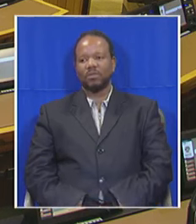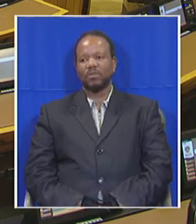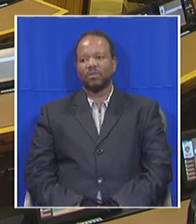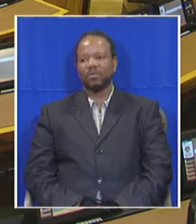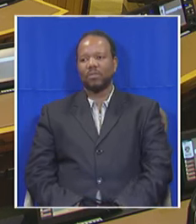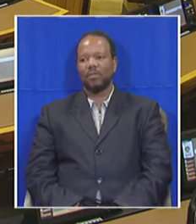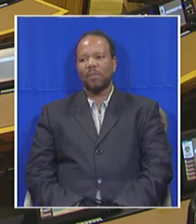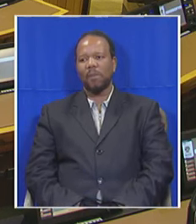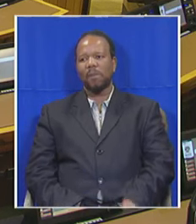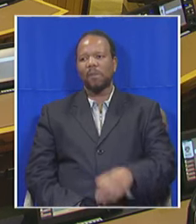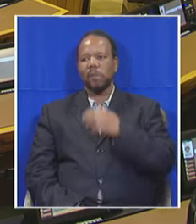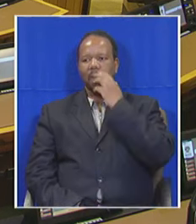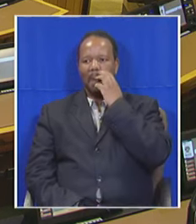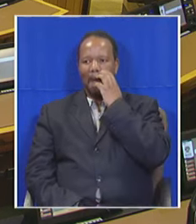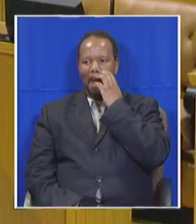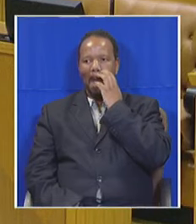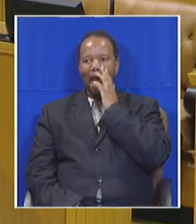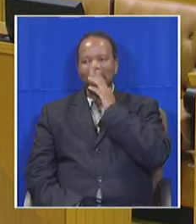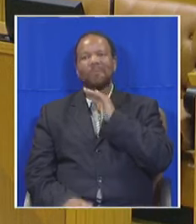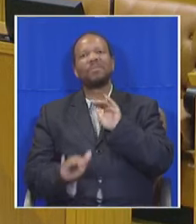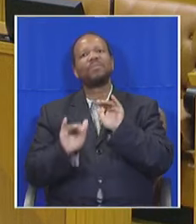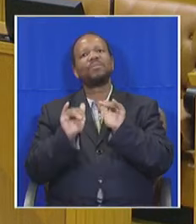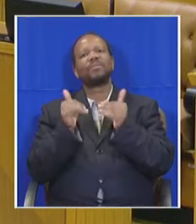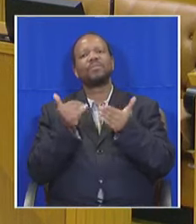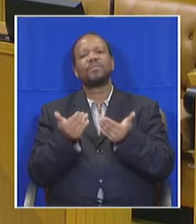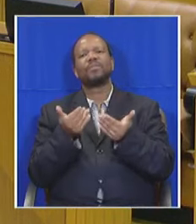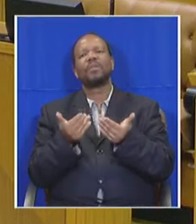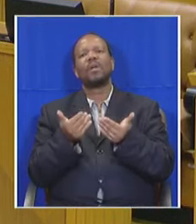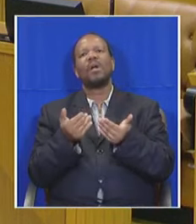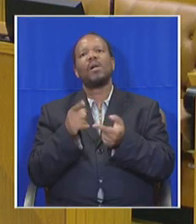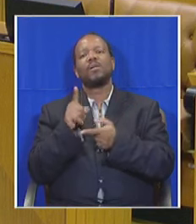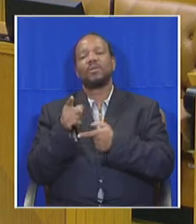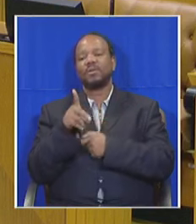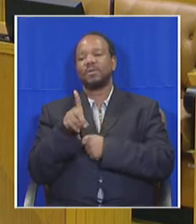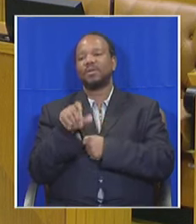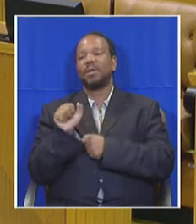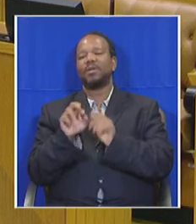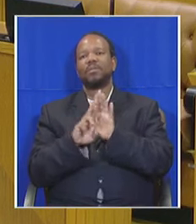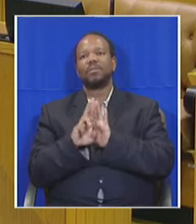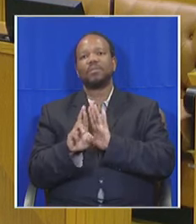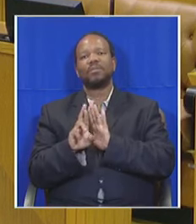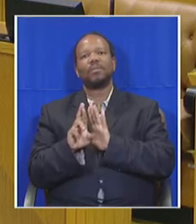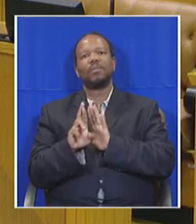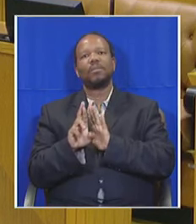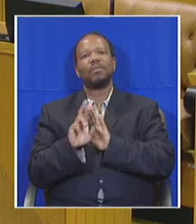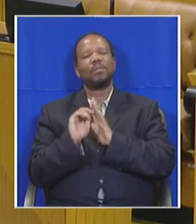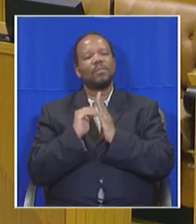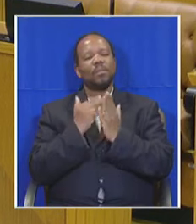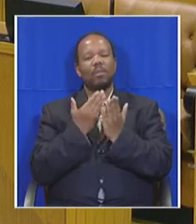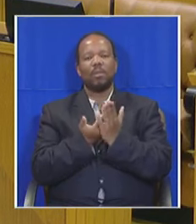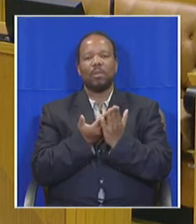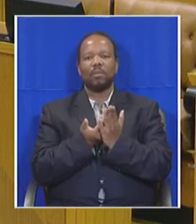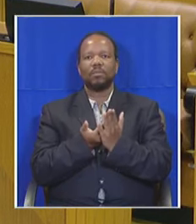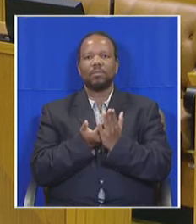Madam Chairperson, namens die DA stel ek voor dat hierdie huis een kennis neem van die afsterwe van Karel